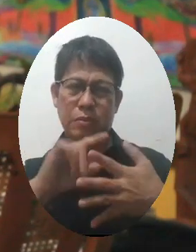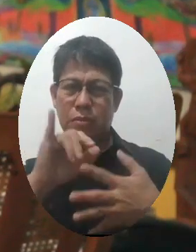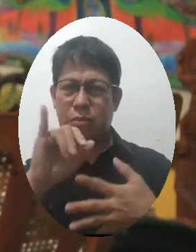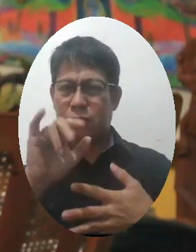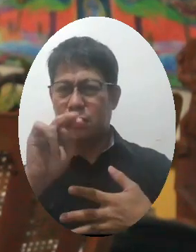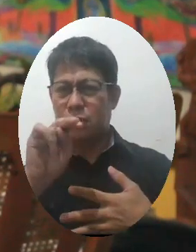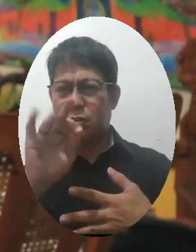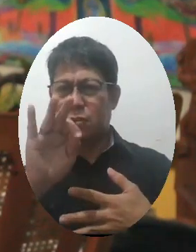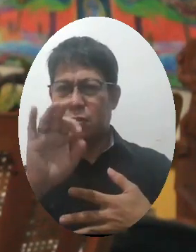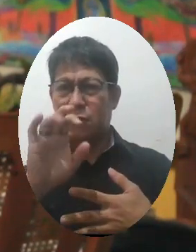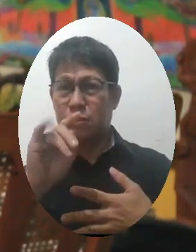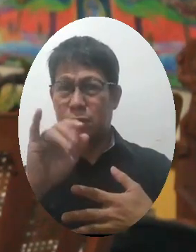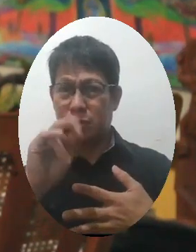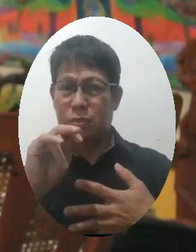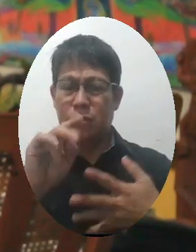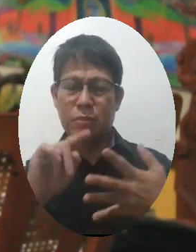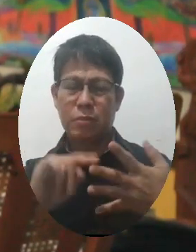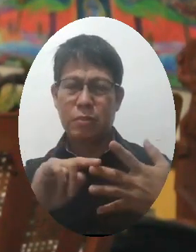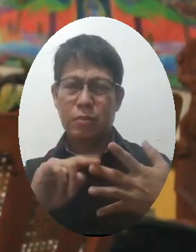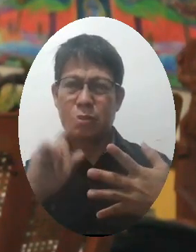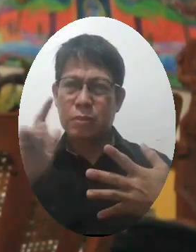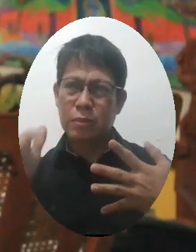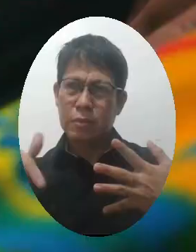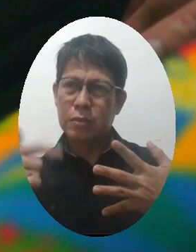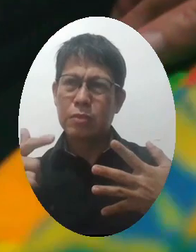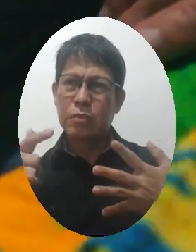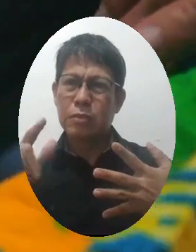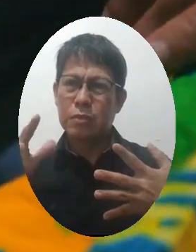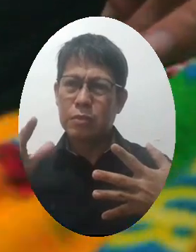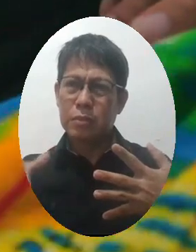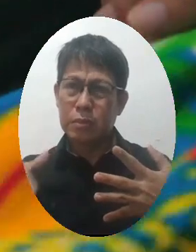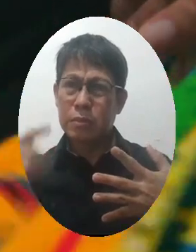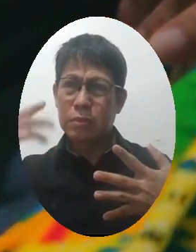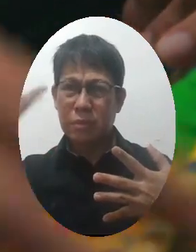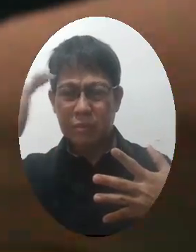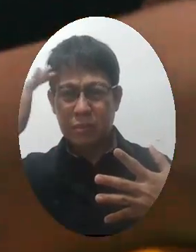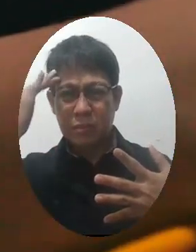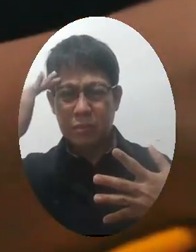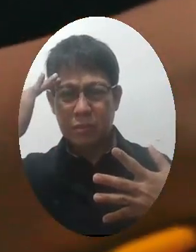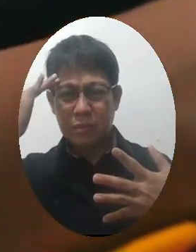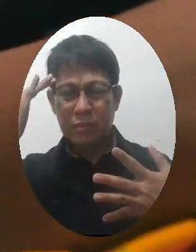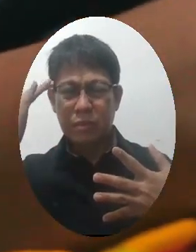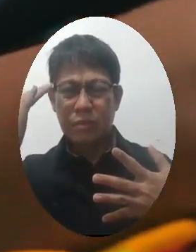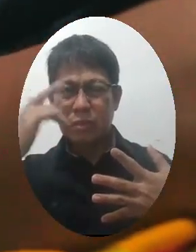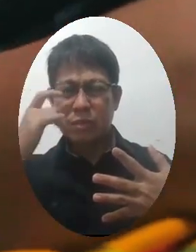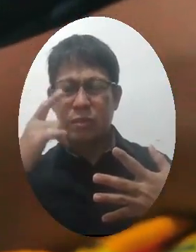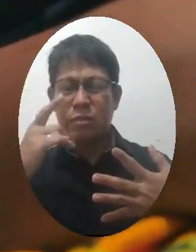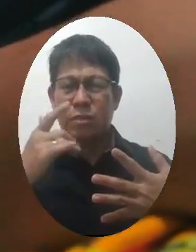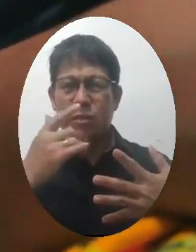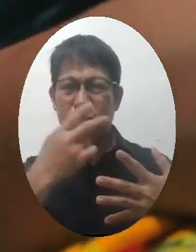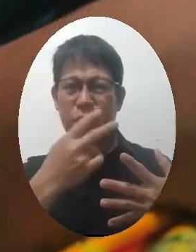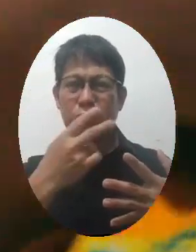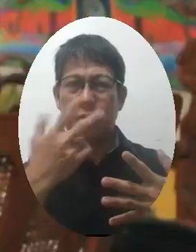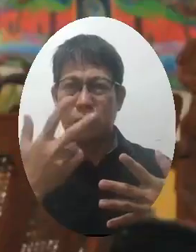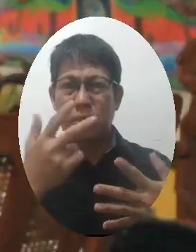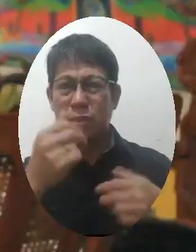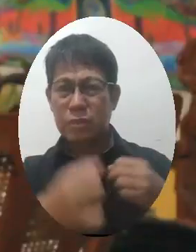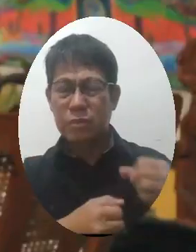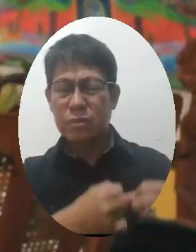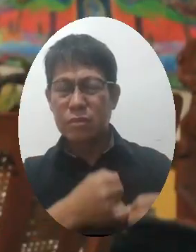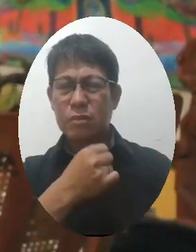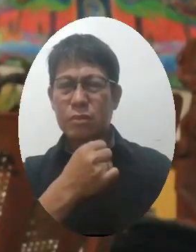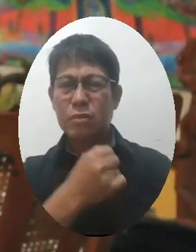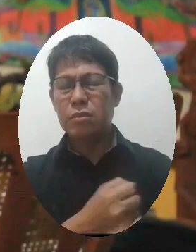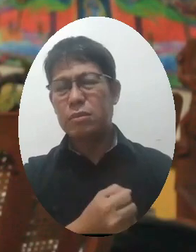impeksyon habang pipinagbubuntis ang bata, global development delay naman, ang pagkaantala ng dalawa